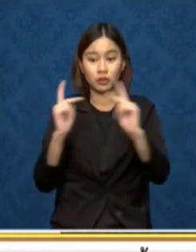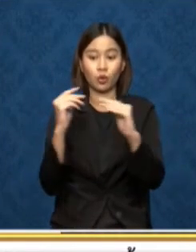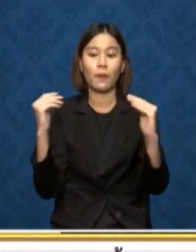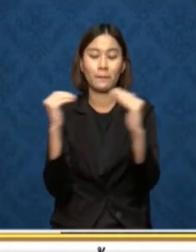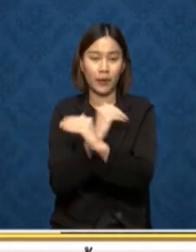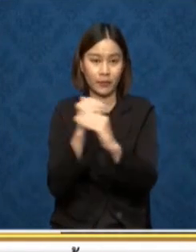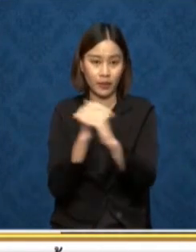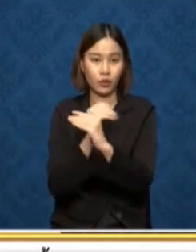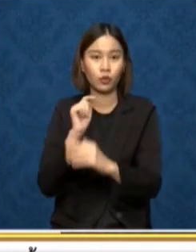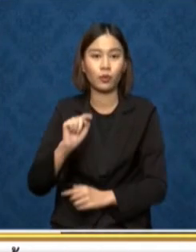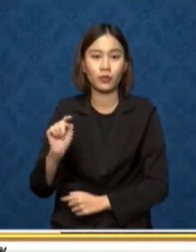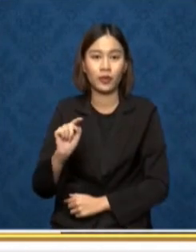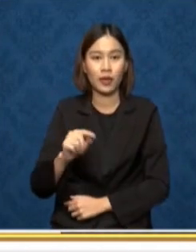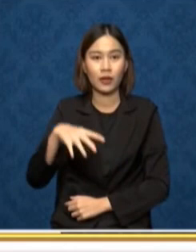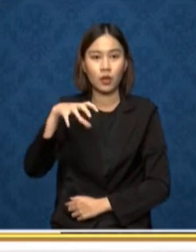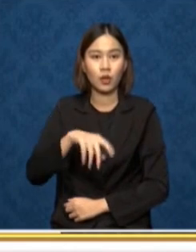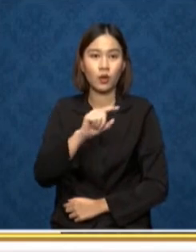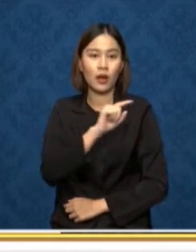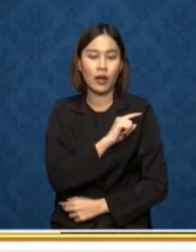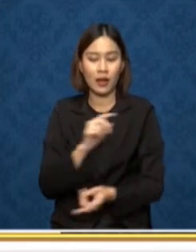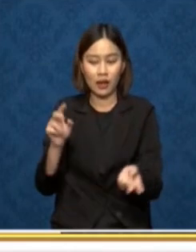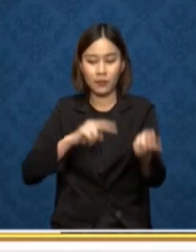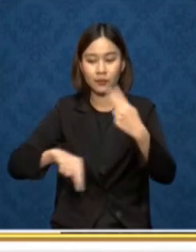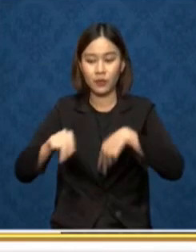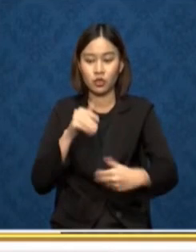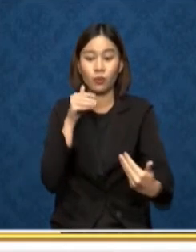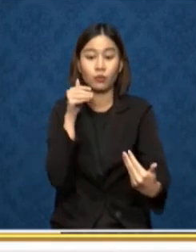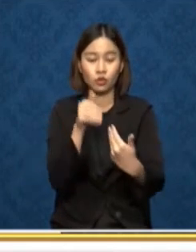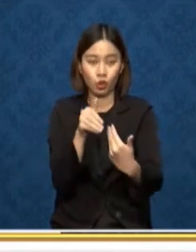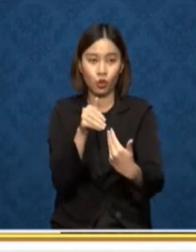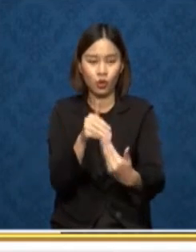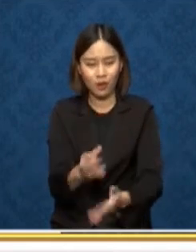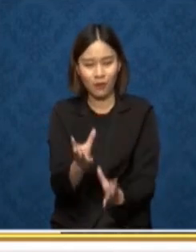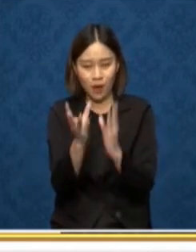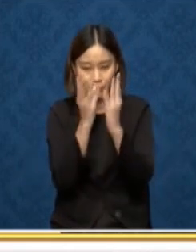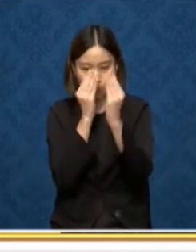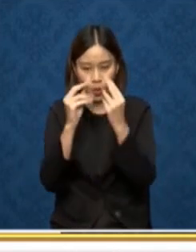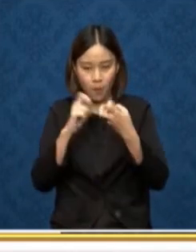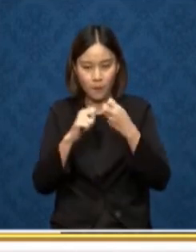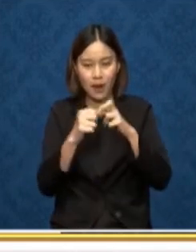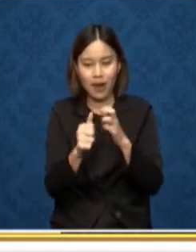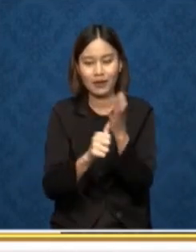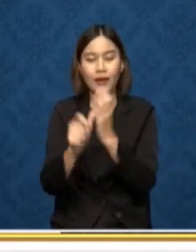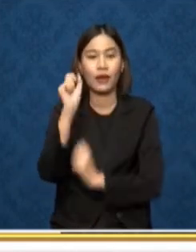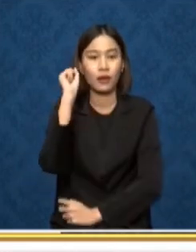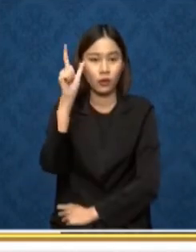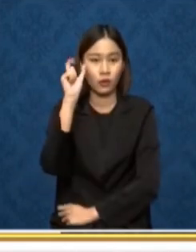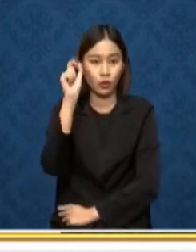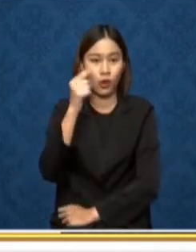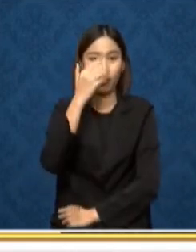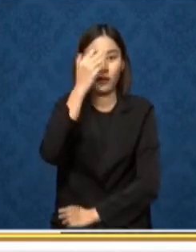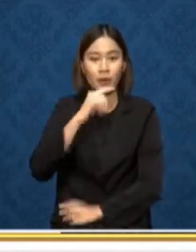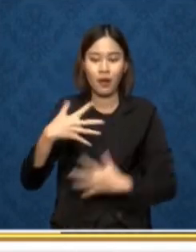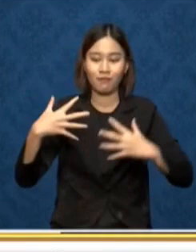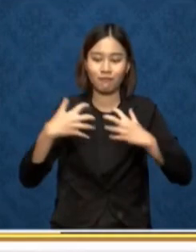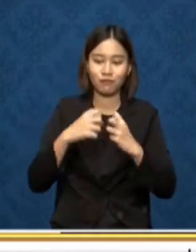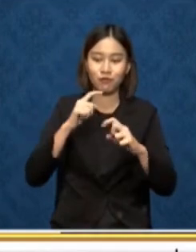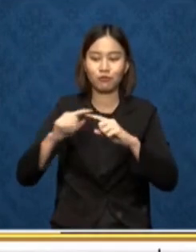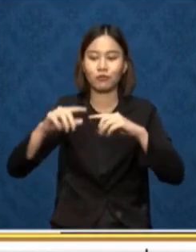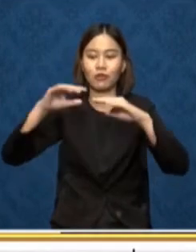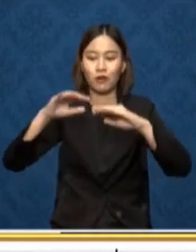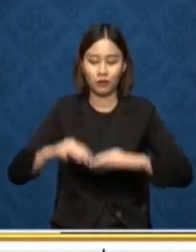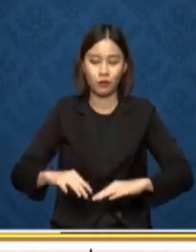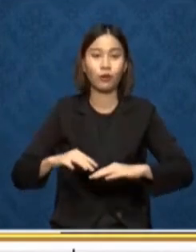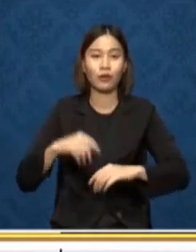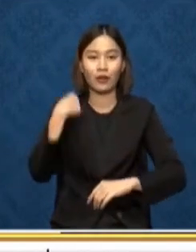งคำนาคมซึเป็หนวยงานทรัผดชอบโยตรงให้เข้ามาดูแลศึกษาและแ้ไขปญหาอย่างเลงดวนครัเพื่อรถอุปติเหตุต่พี่